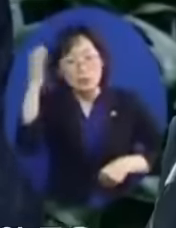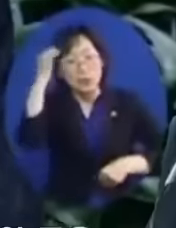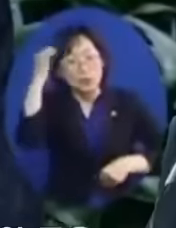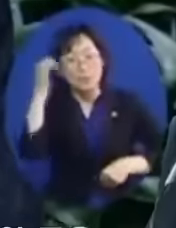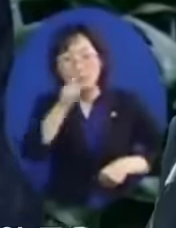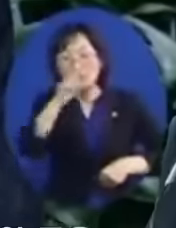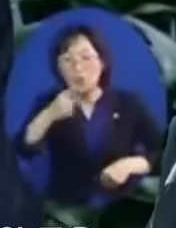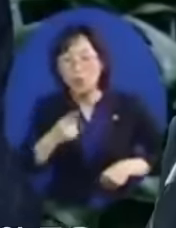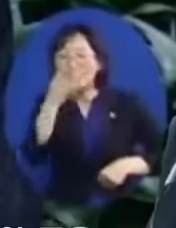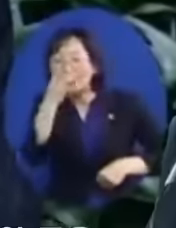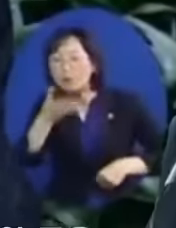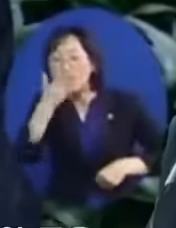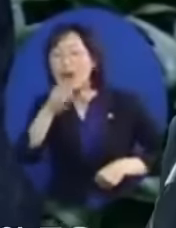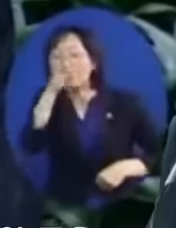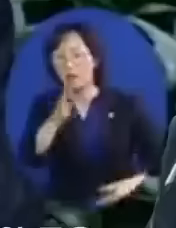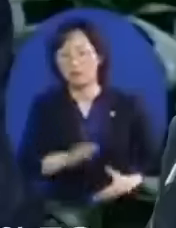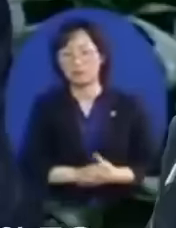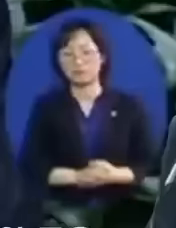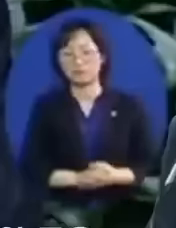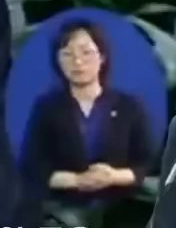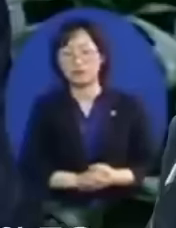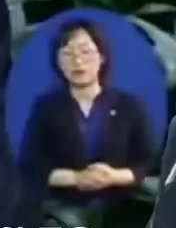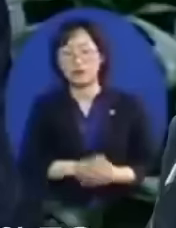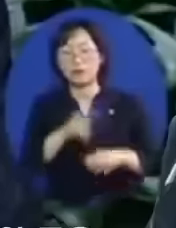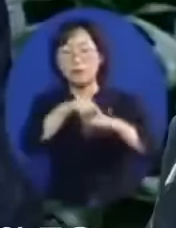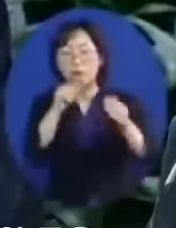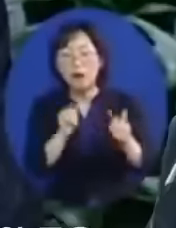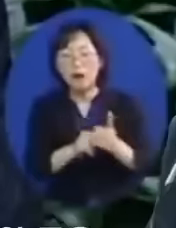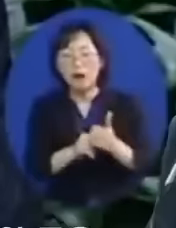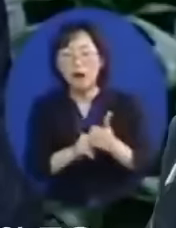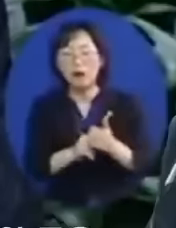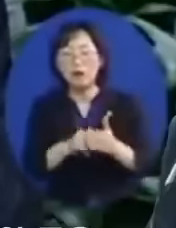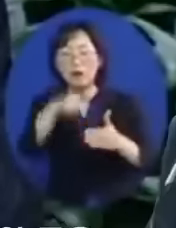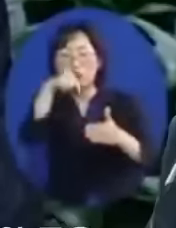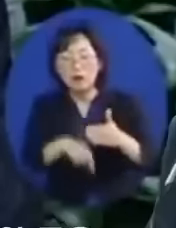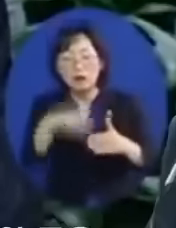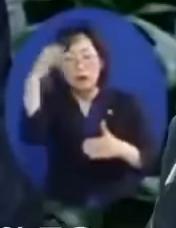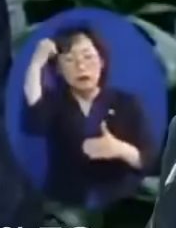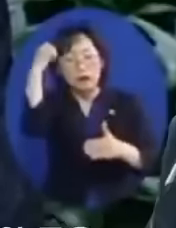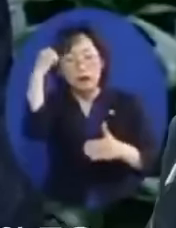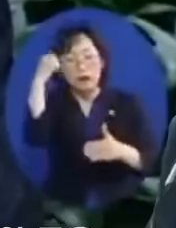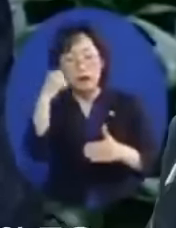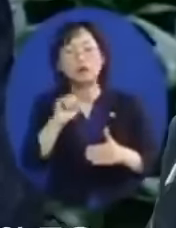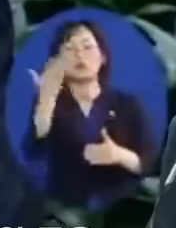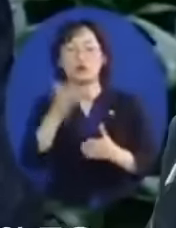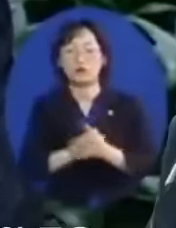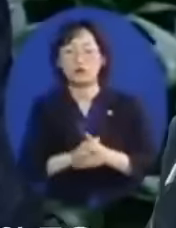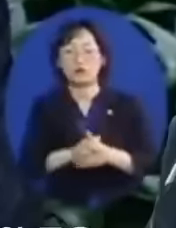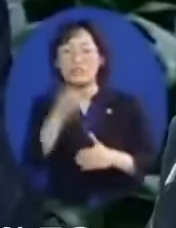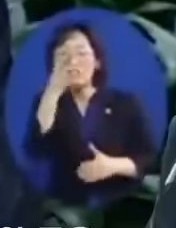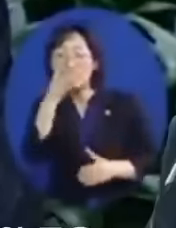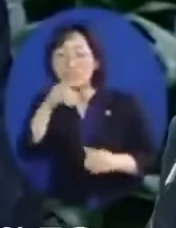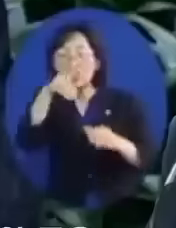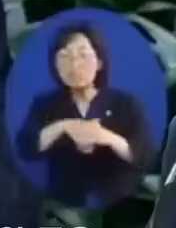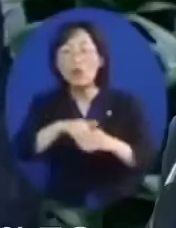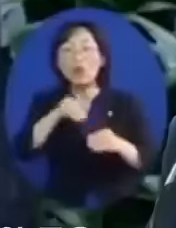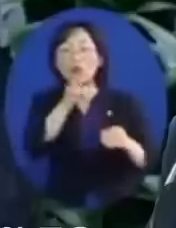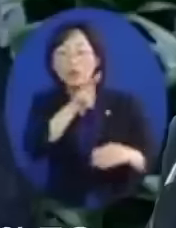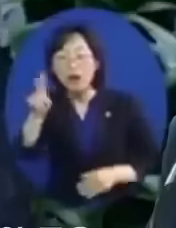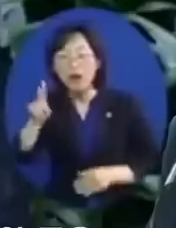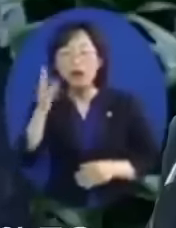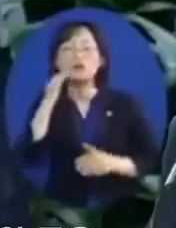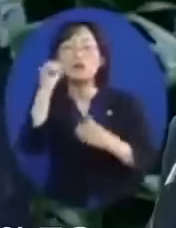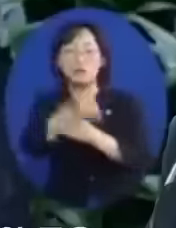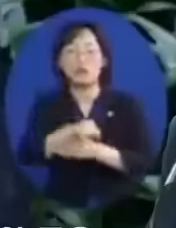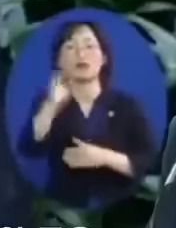씨앗을 먹으면 안 돼. 그 말이 내 마음속에 지금도 쟁쟁하게 울리고 기억나는 것입니다. 종자를 심어야 열매를